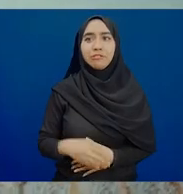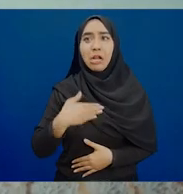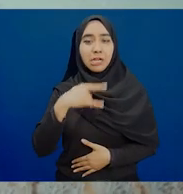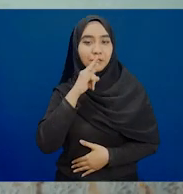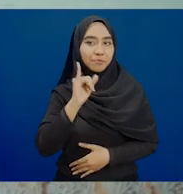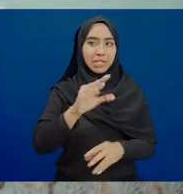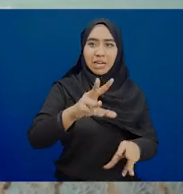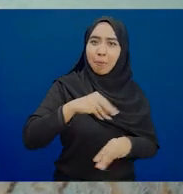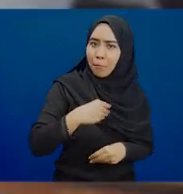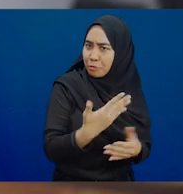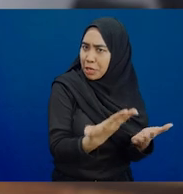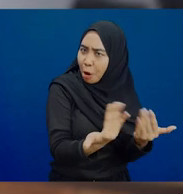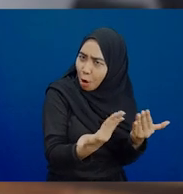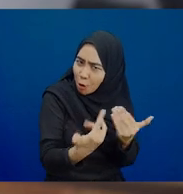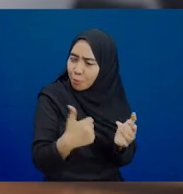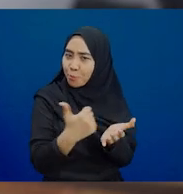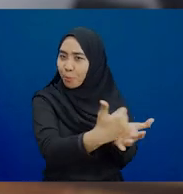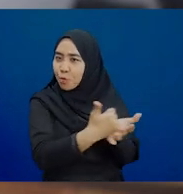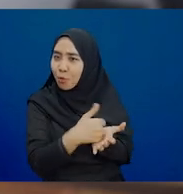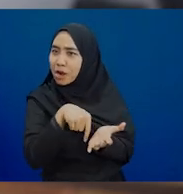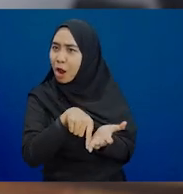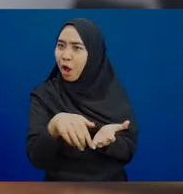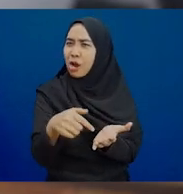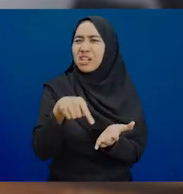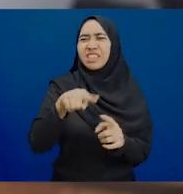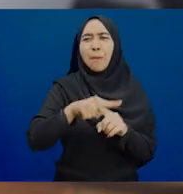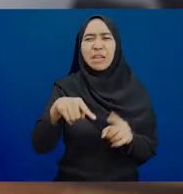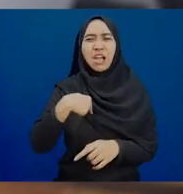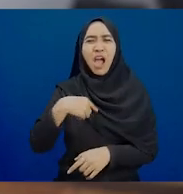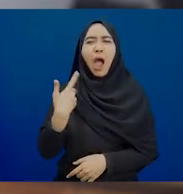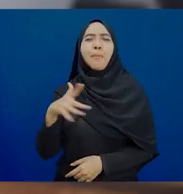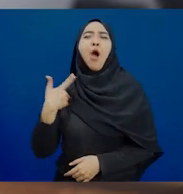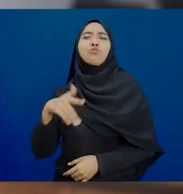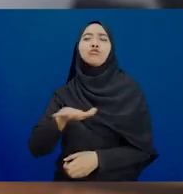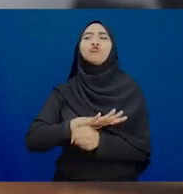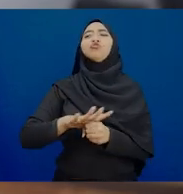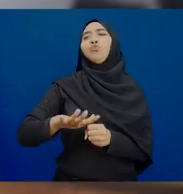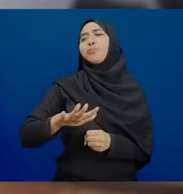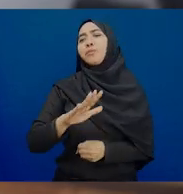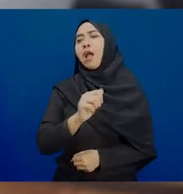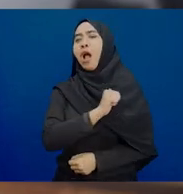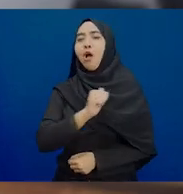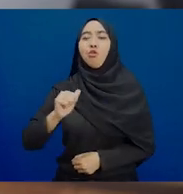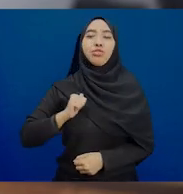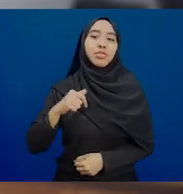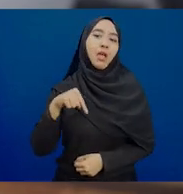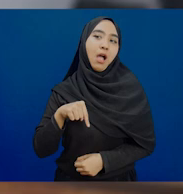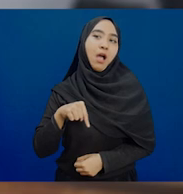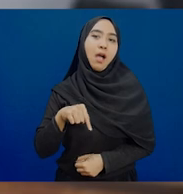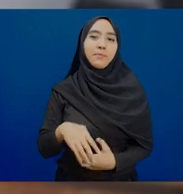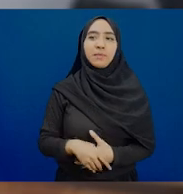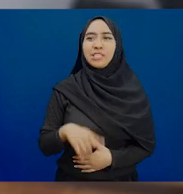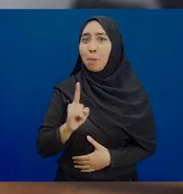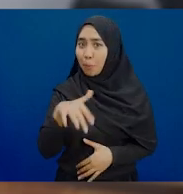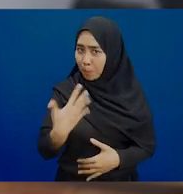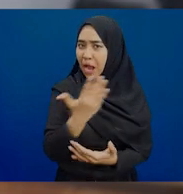Saya juga ditawari ke pengurus, tapi saya nggak mau. Saya maunya anggota aja. Karena saya awam kan sama difabel, sama